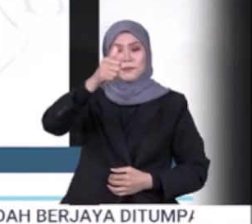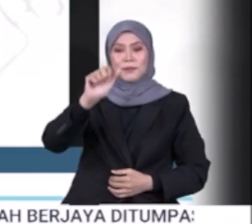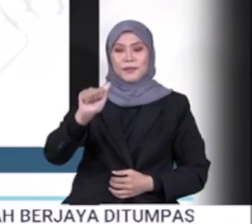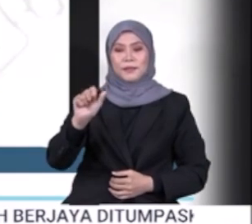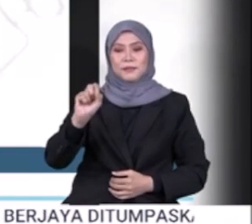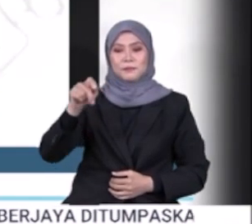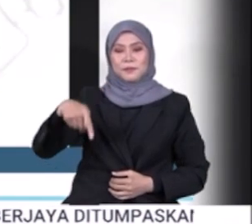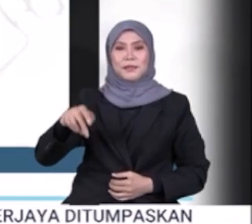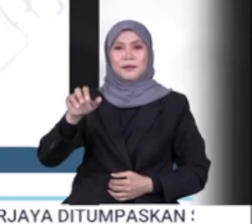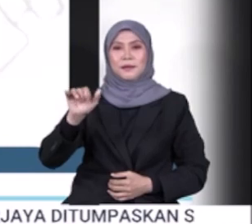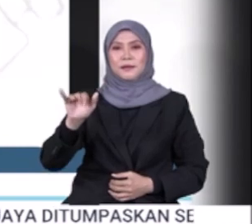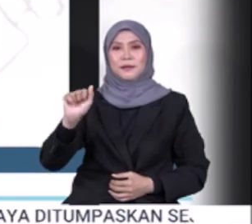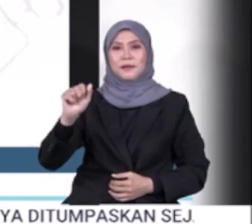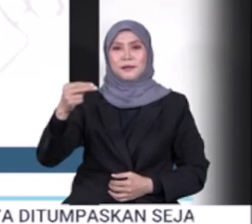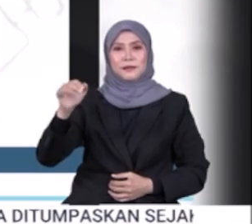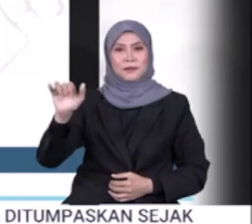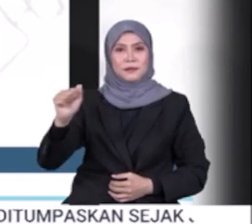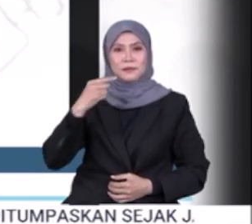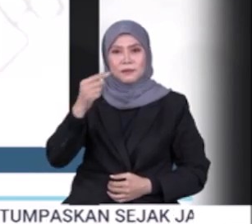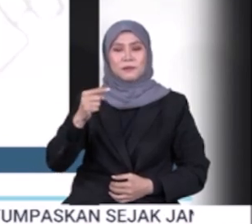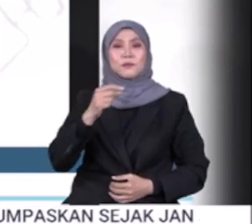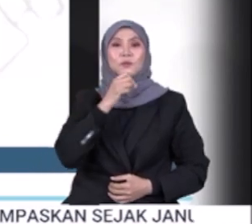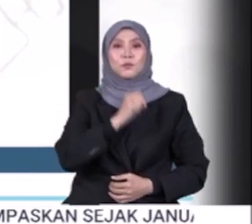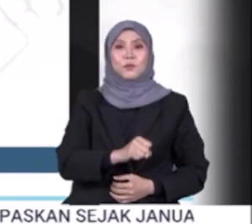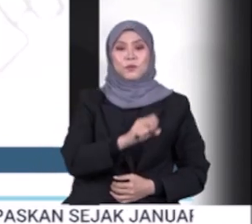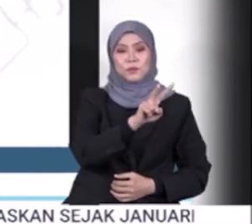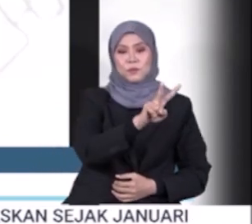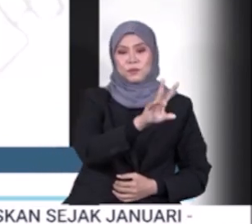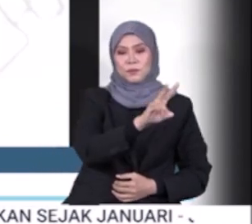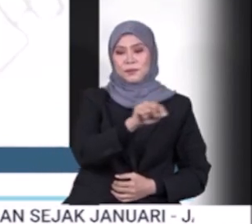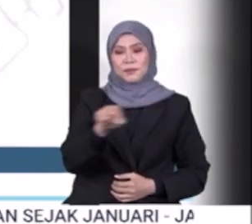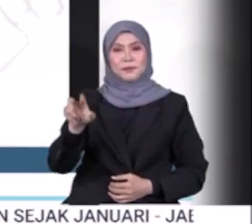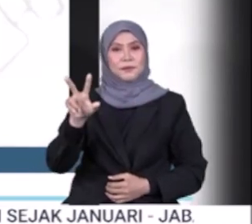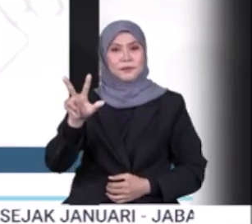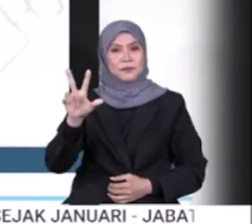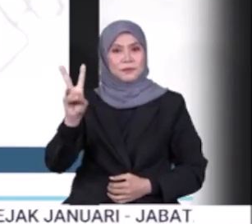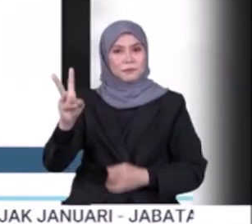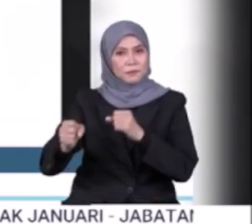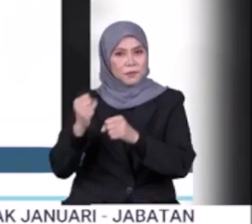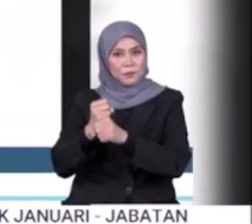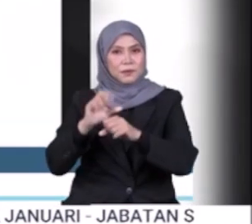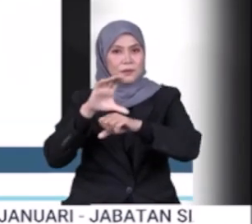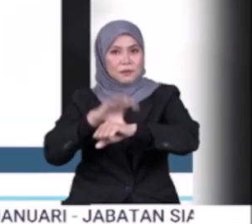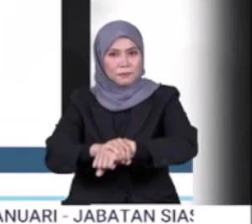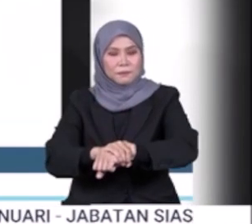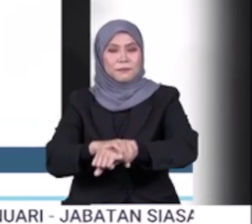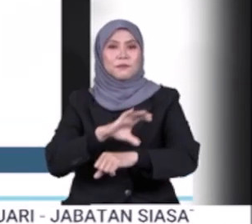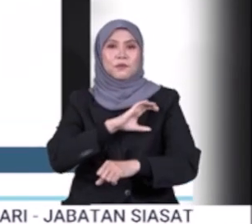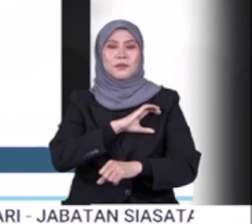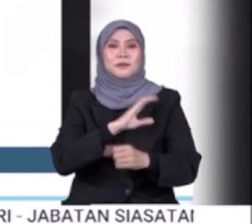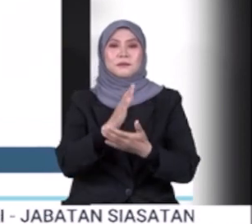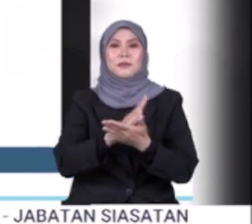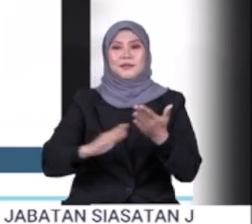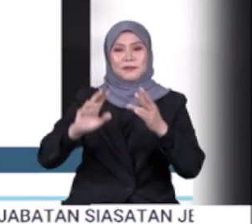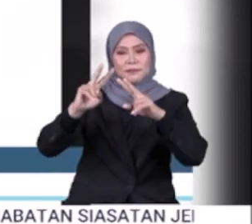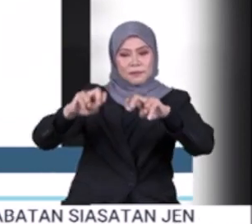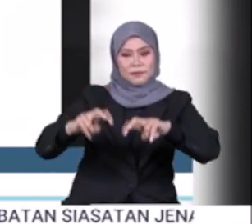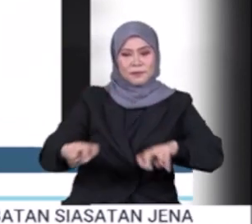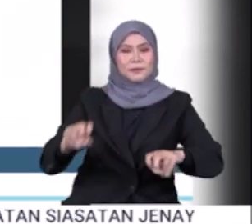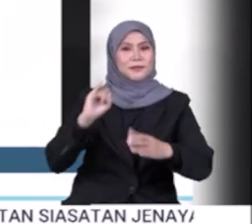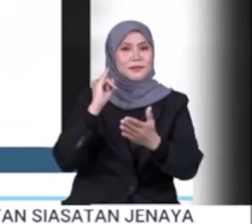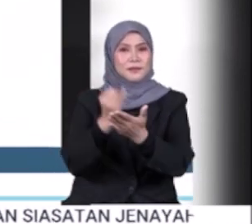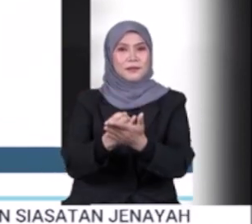Hasan lingkungan 27 hingga 36 tahun itu ditahan pasukan polisi dari bahagian